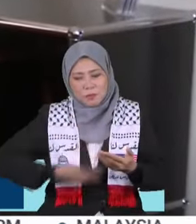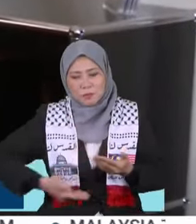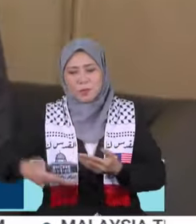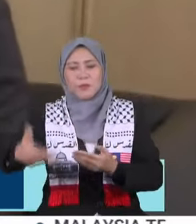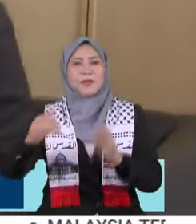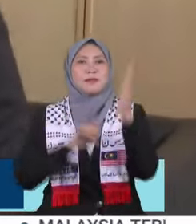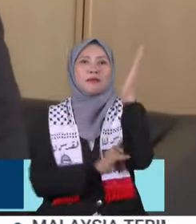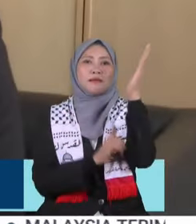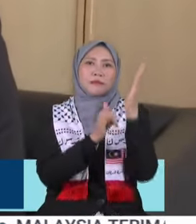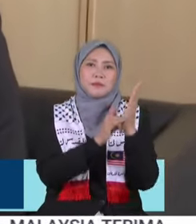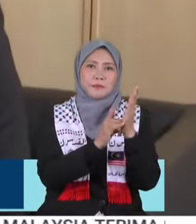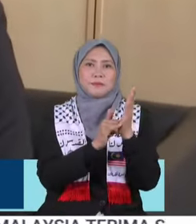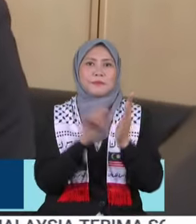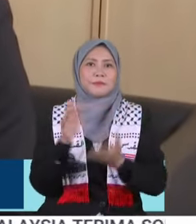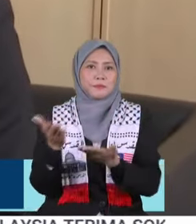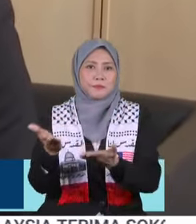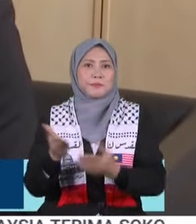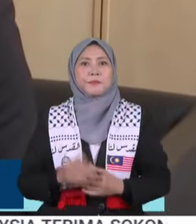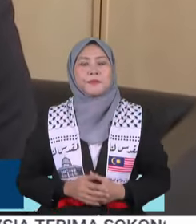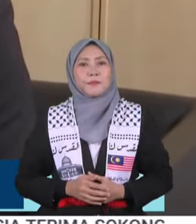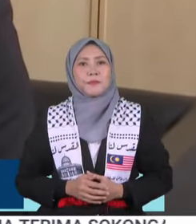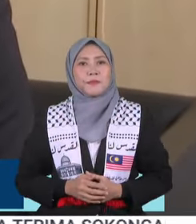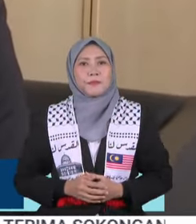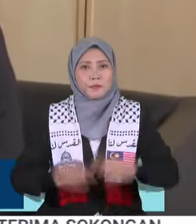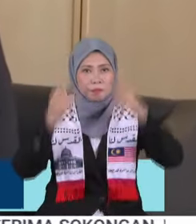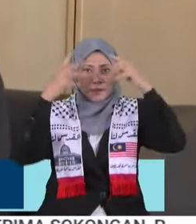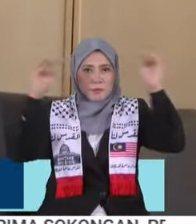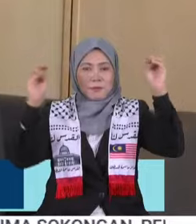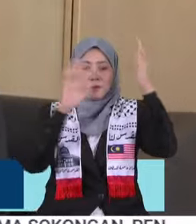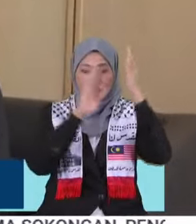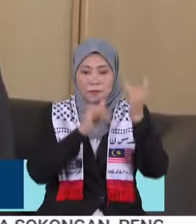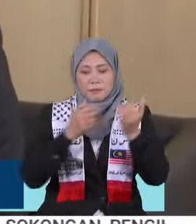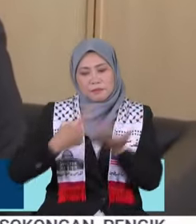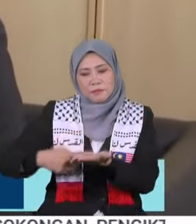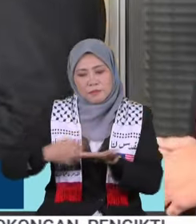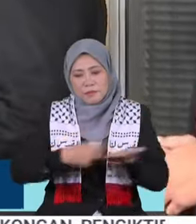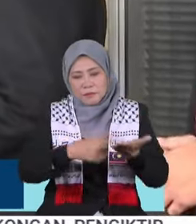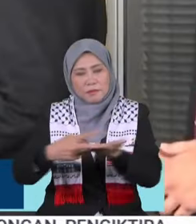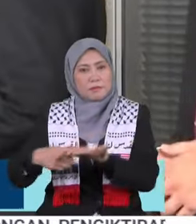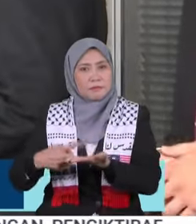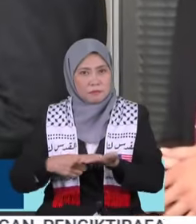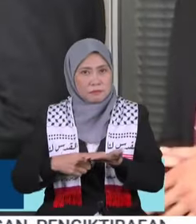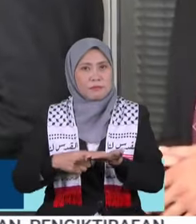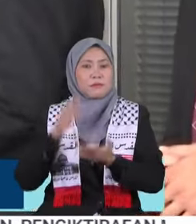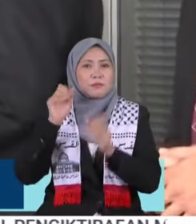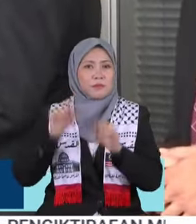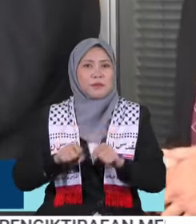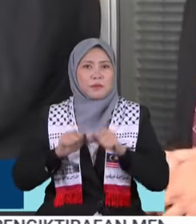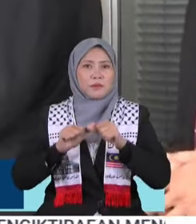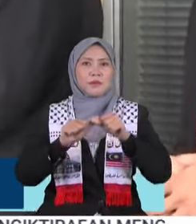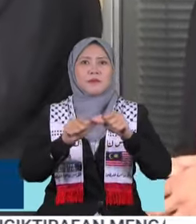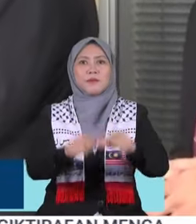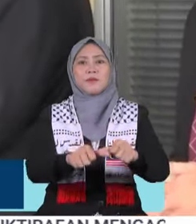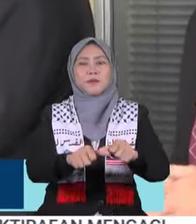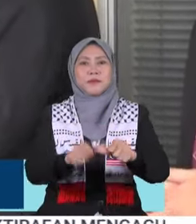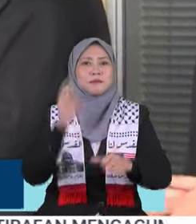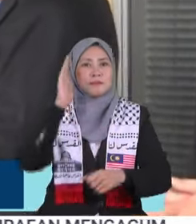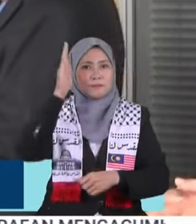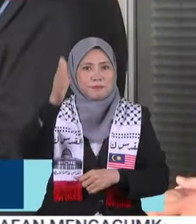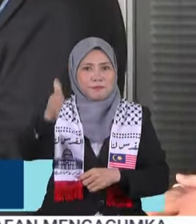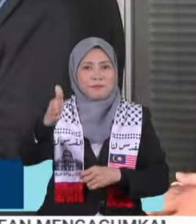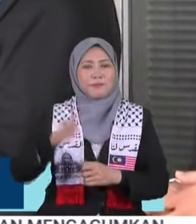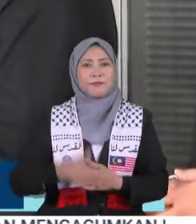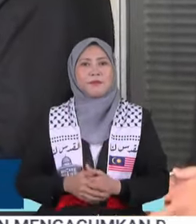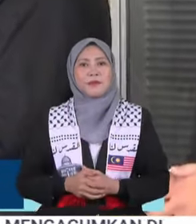jemputan yayasan tersebut. Perdana Menteri berharap sesi perbincangan sedemikian dapat diteruskan pada masa